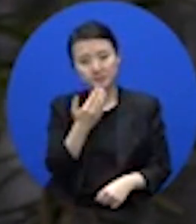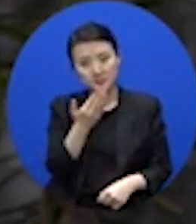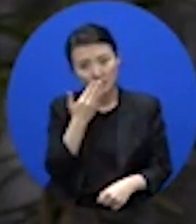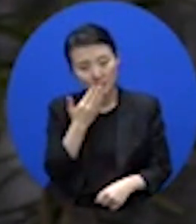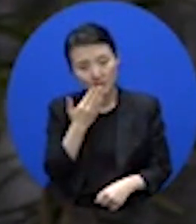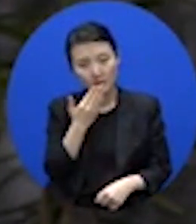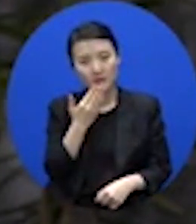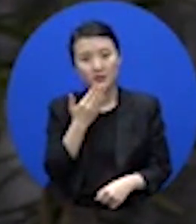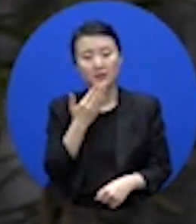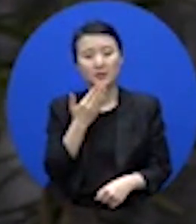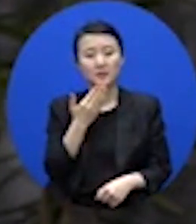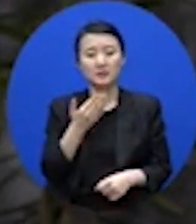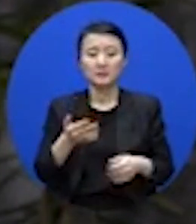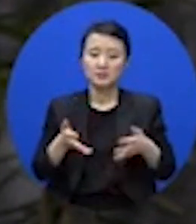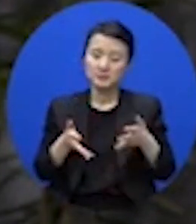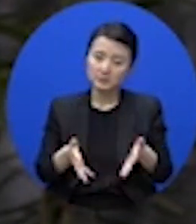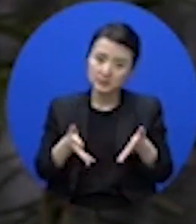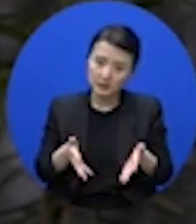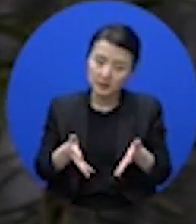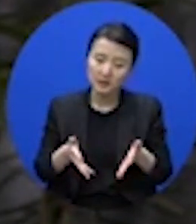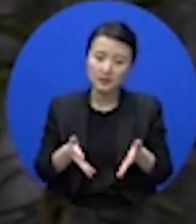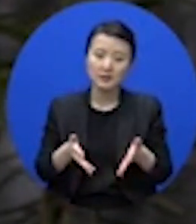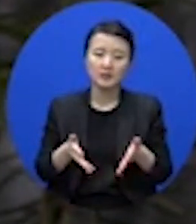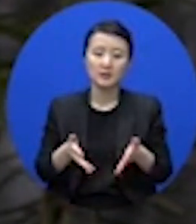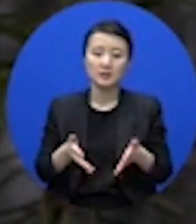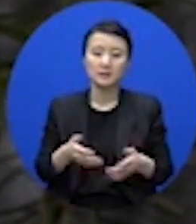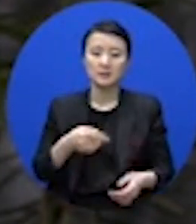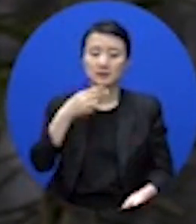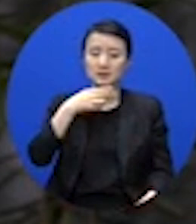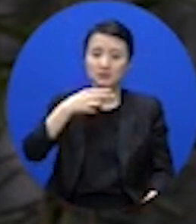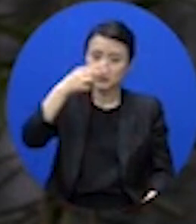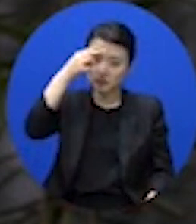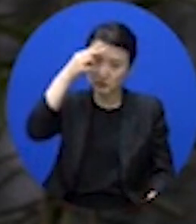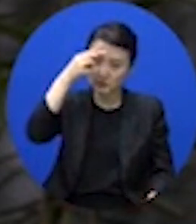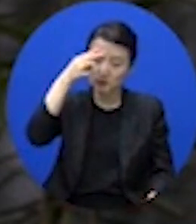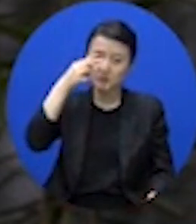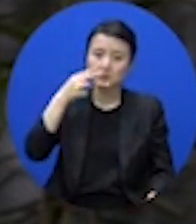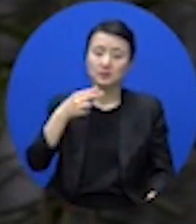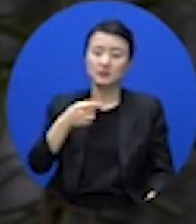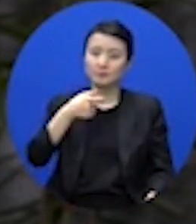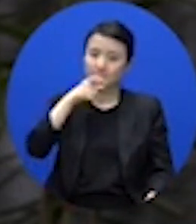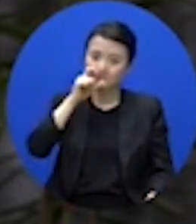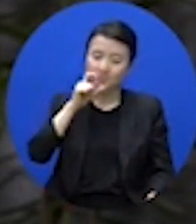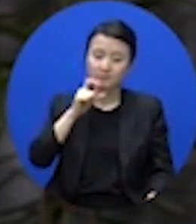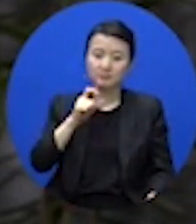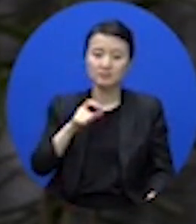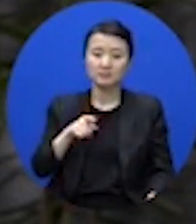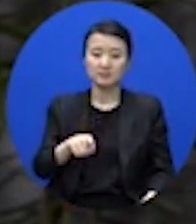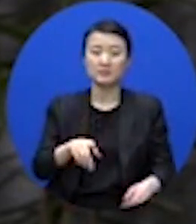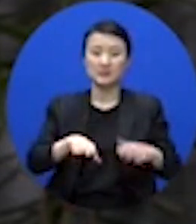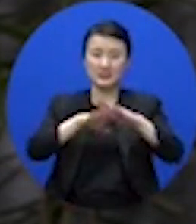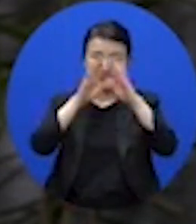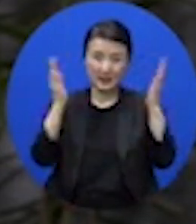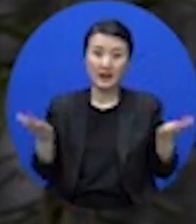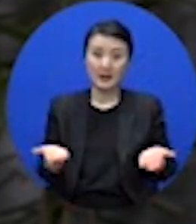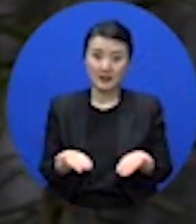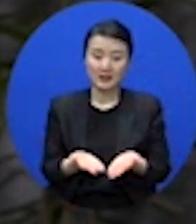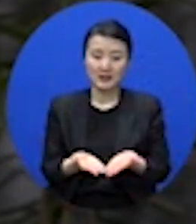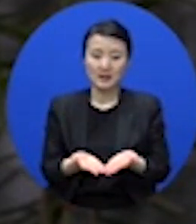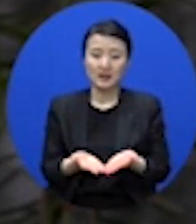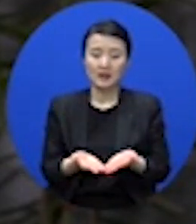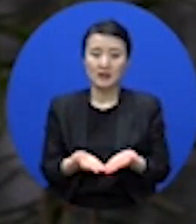먹는다, 수다를 떤다, 또 아버님들 뭐 한잔 하신다, 이런